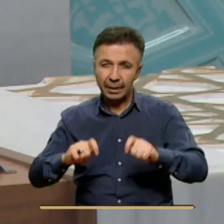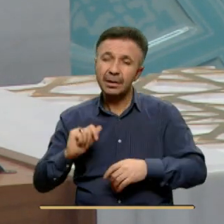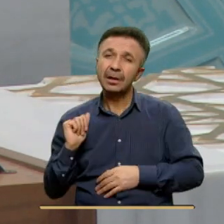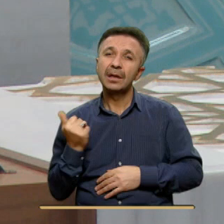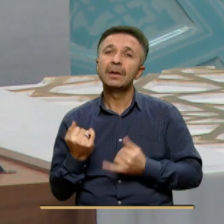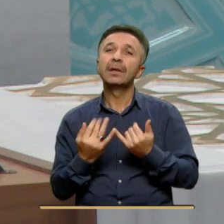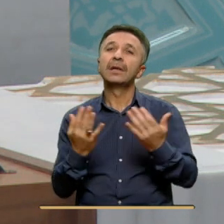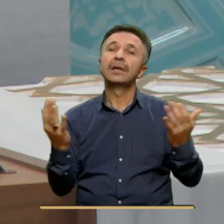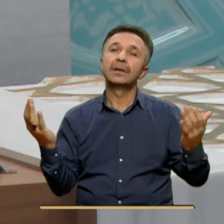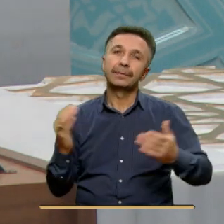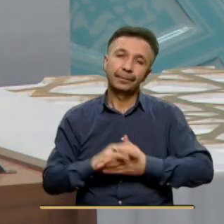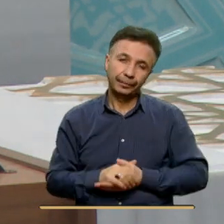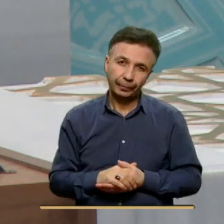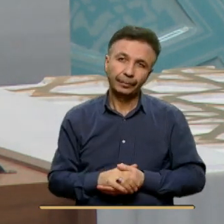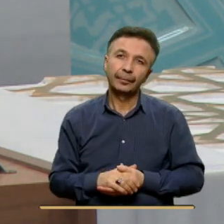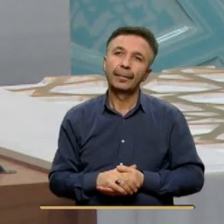Kıymetli kardeşler,